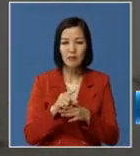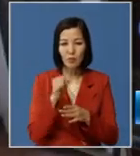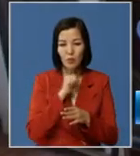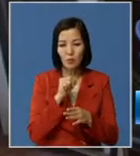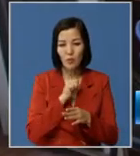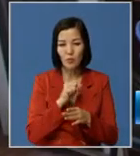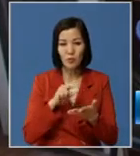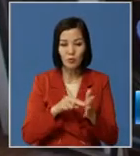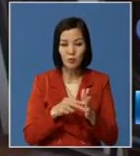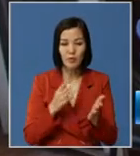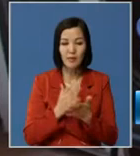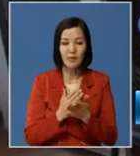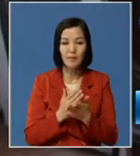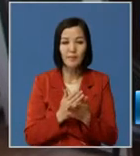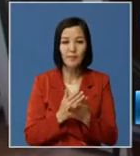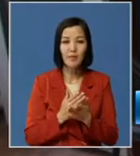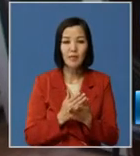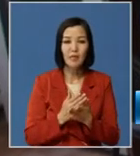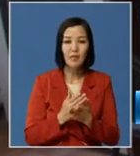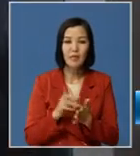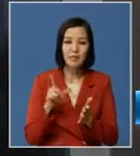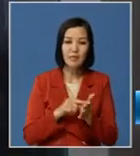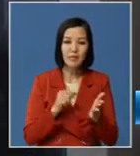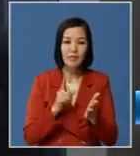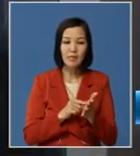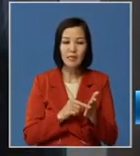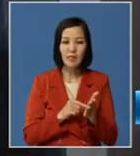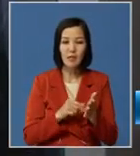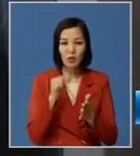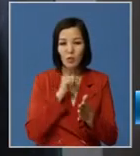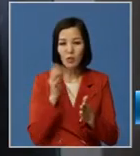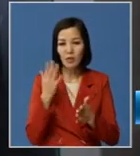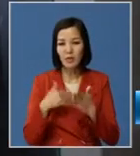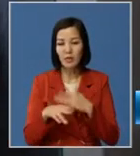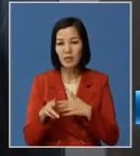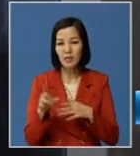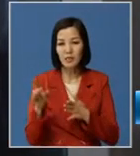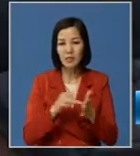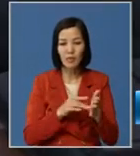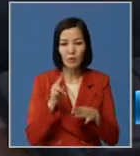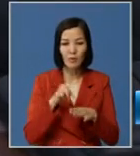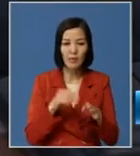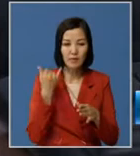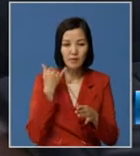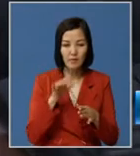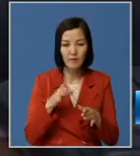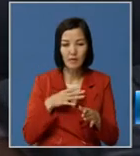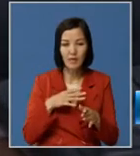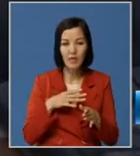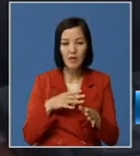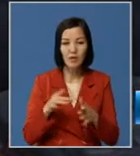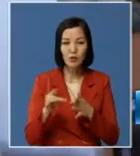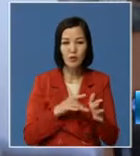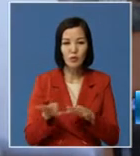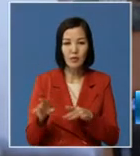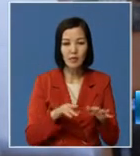ойластырдым. Беймезгілде бәз біреулерден соққа қалған зейнеткер ұрылар кете сала бірден полицияға хабарласқан. Тәртіп сақшылары шұғыл іске кірісіп,